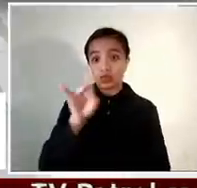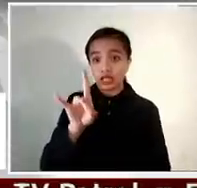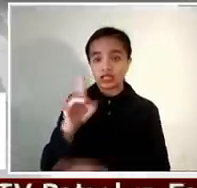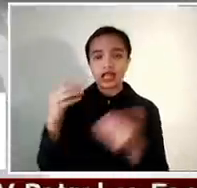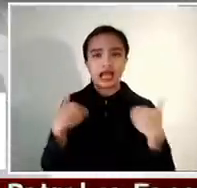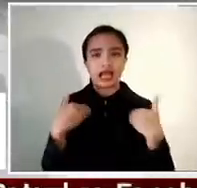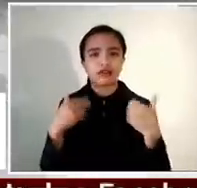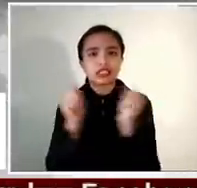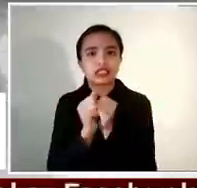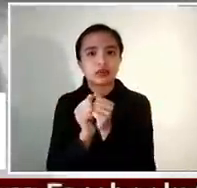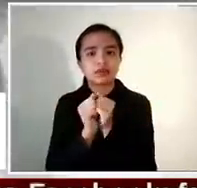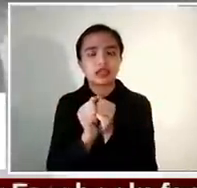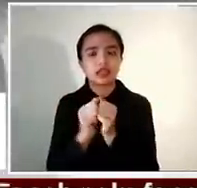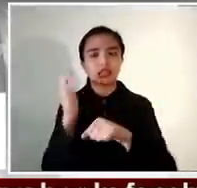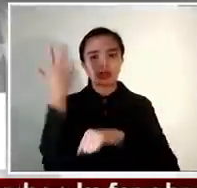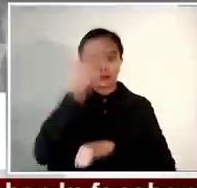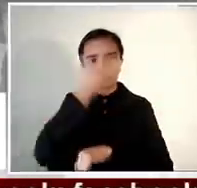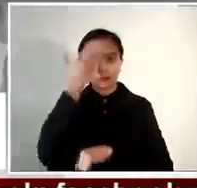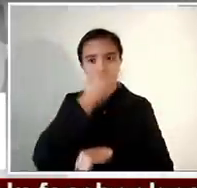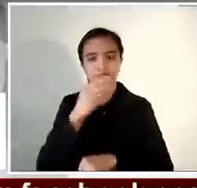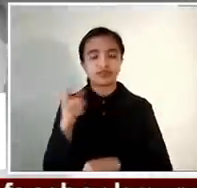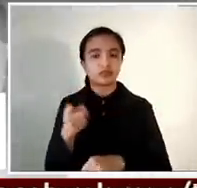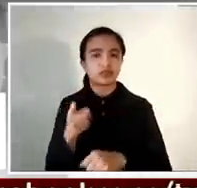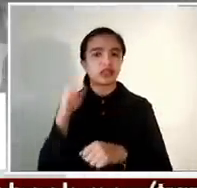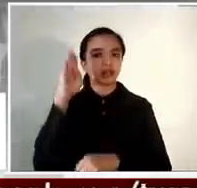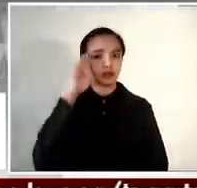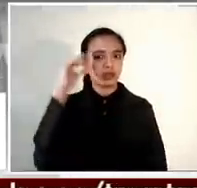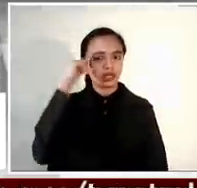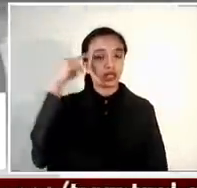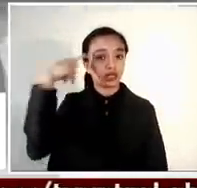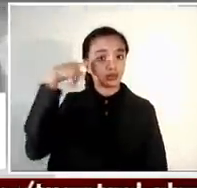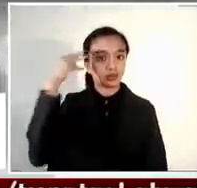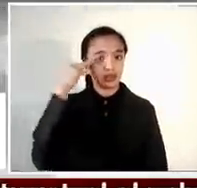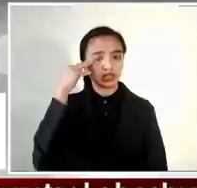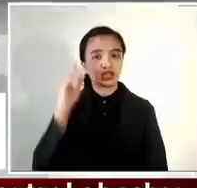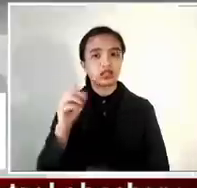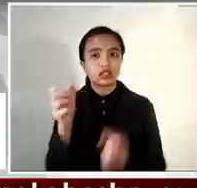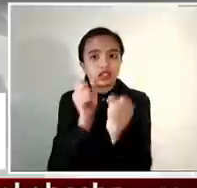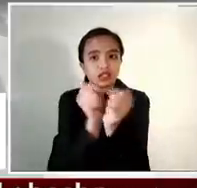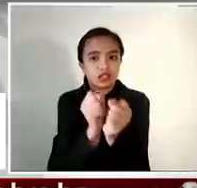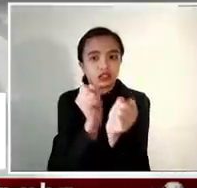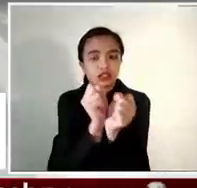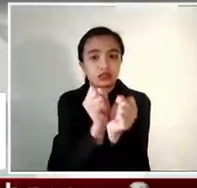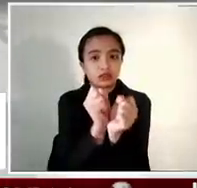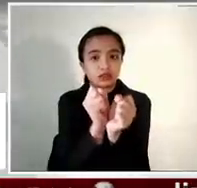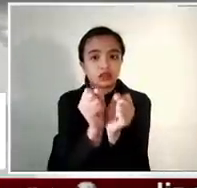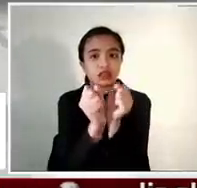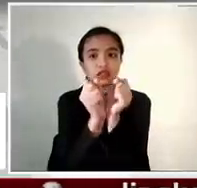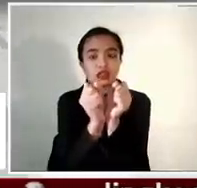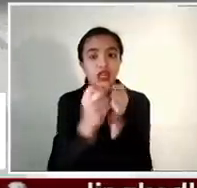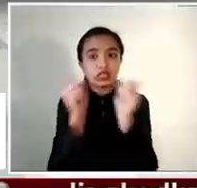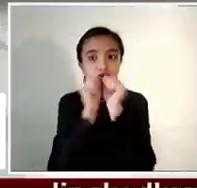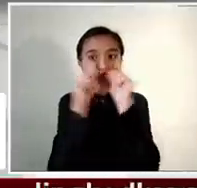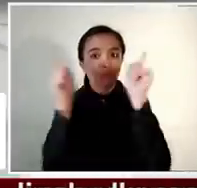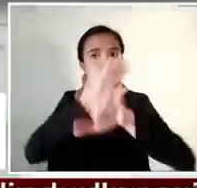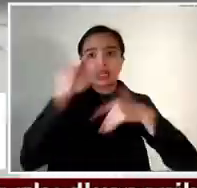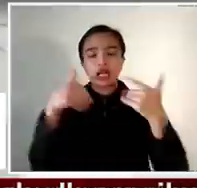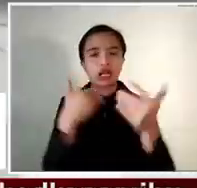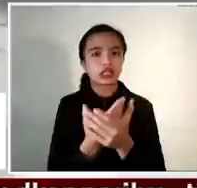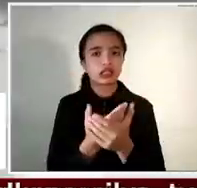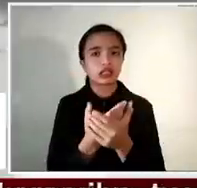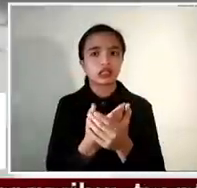sa pelikulang Bubog, sina Baron at Ping. Nakagapos si Ping sa eksena at nagurat ang lahat nang